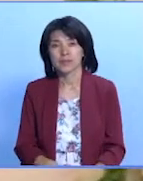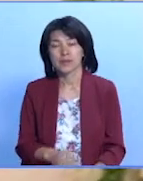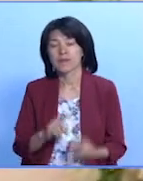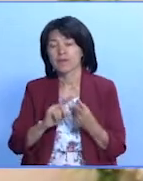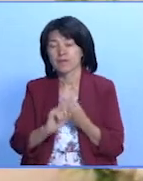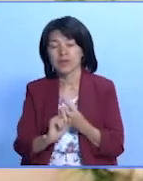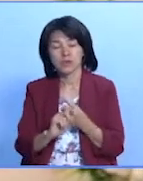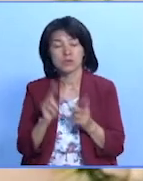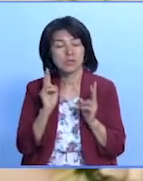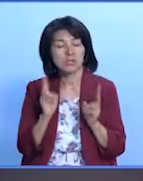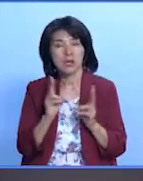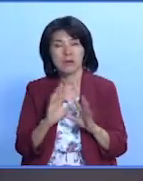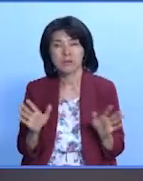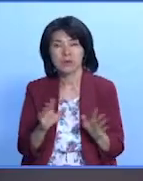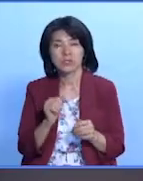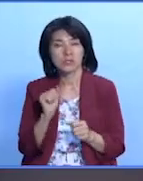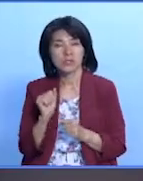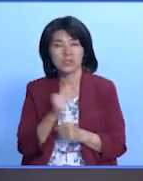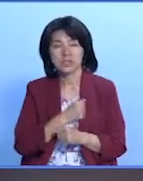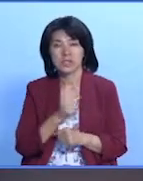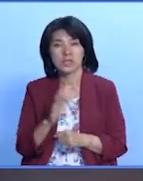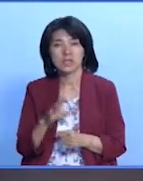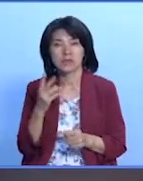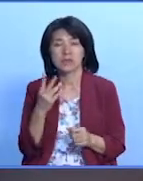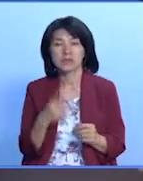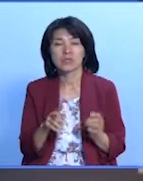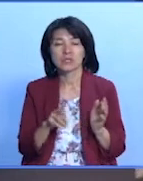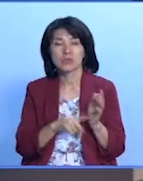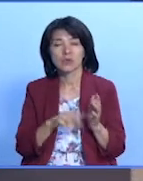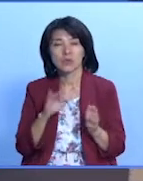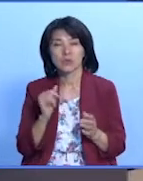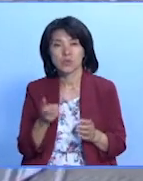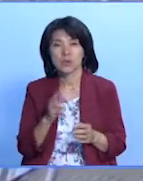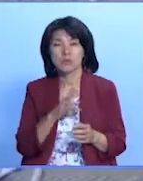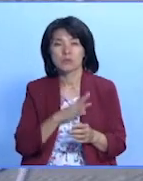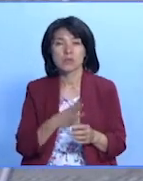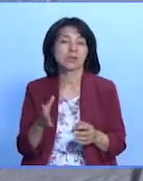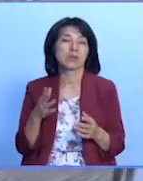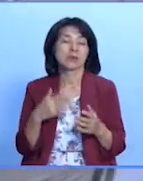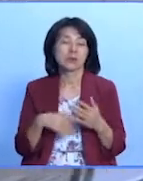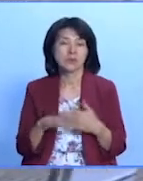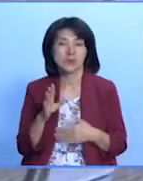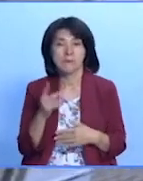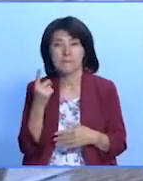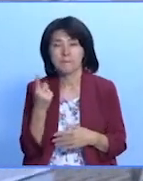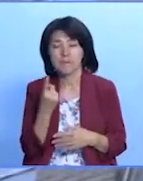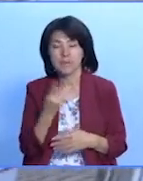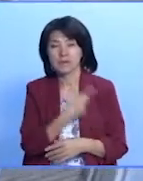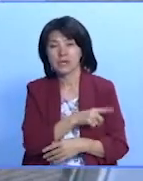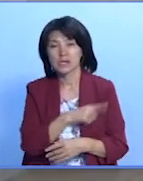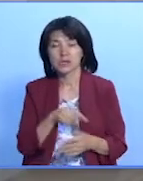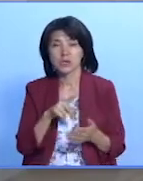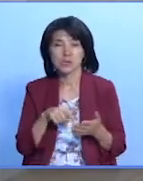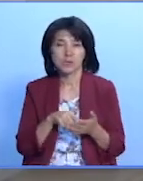Вирус не щадит никого. 26 июня ушла из жизни Гульбаршин Хасеновна Шарипова, медицинская сестра первой городской поликлиники